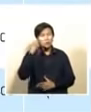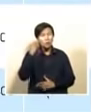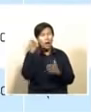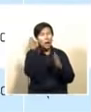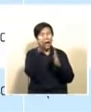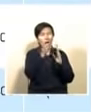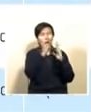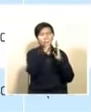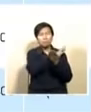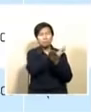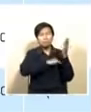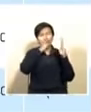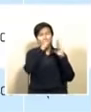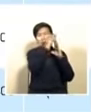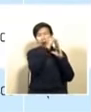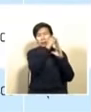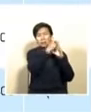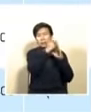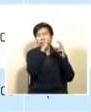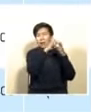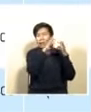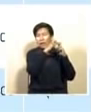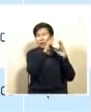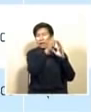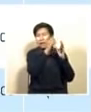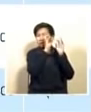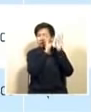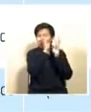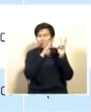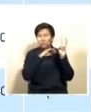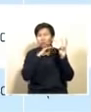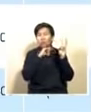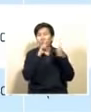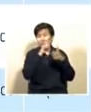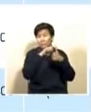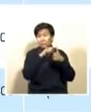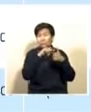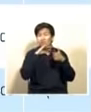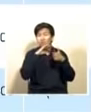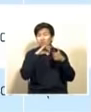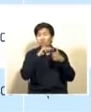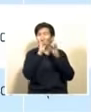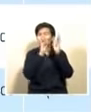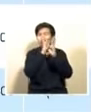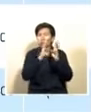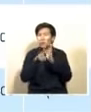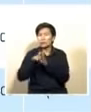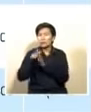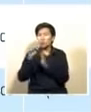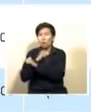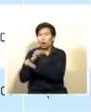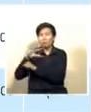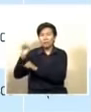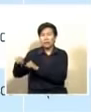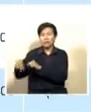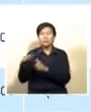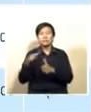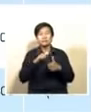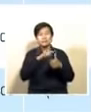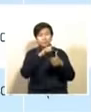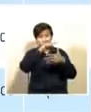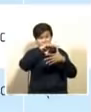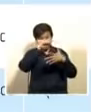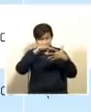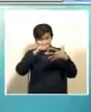นภาคใต้ที่มีการระบาดรุนแรงนี่อีก 20,000 ชุดนะครับหน้ากากอนามัย3ประมาณ 300,000 กว่าชุดนี่เราก็จะม